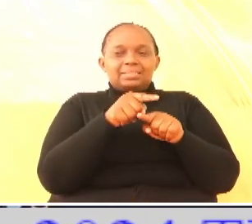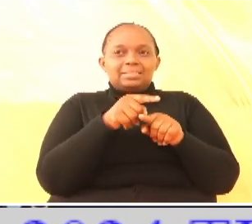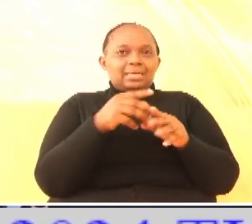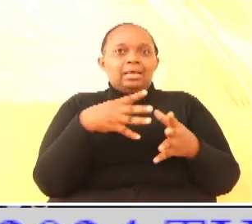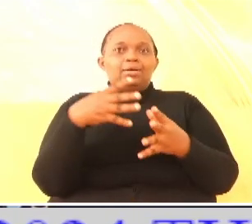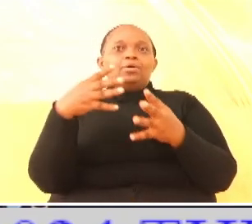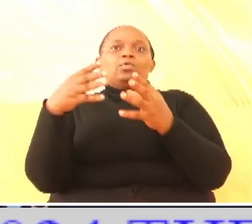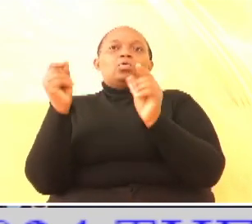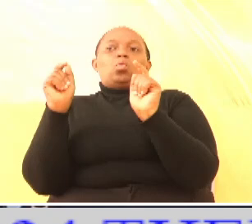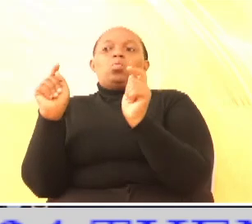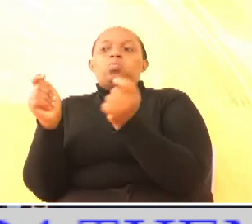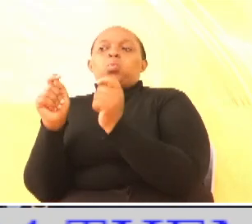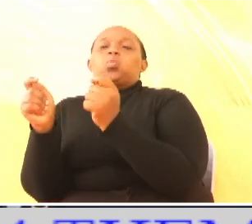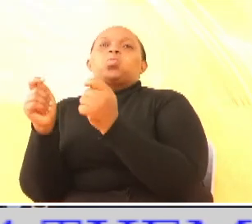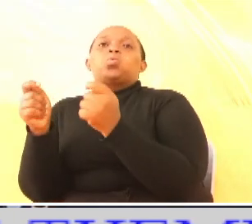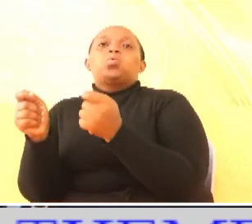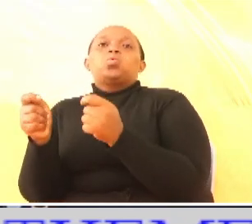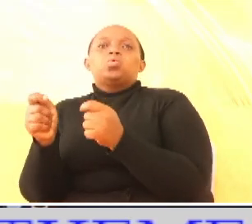Akitafuta tu maji.